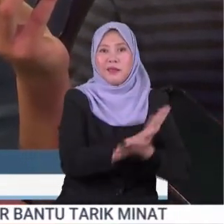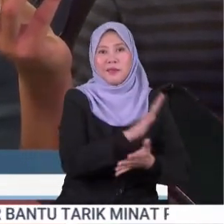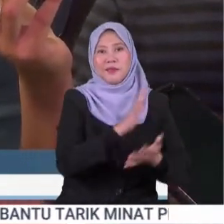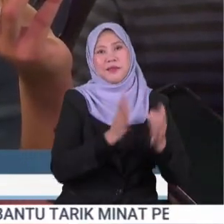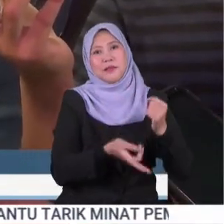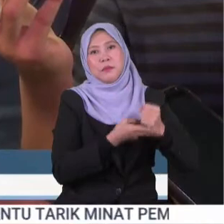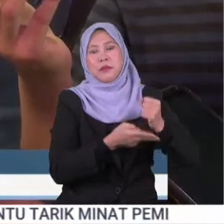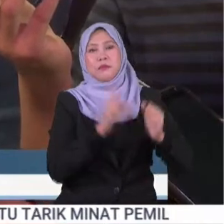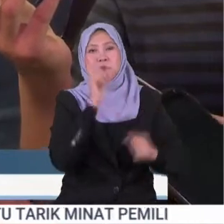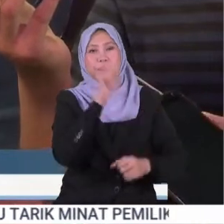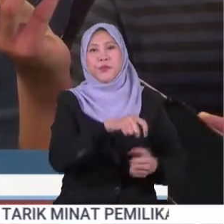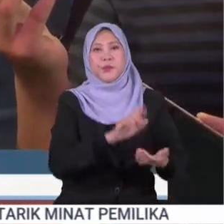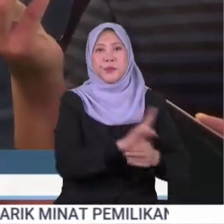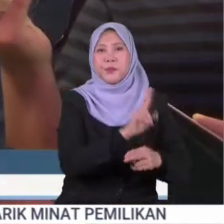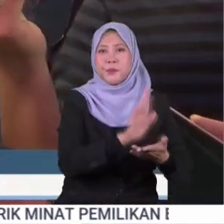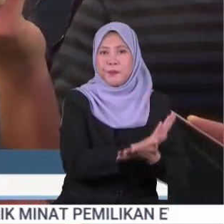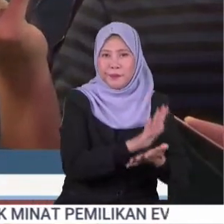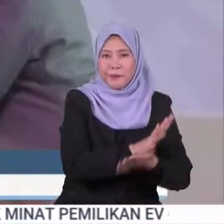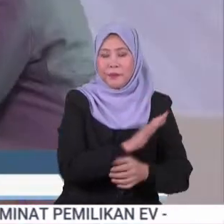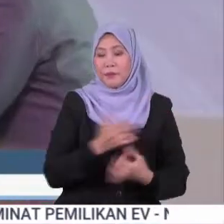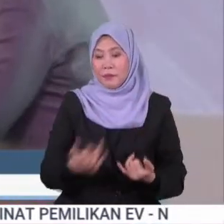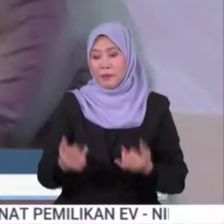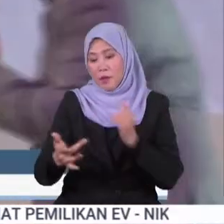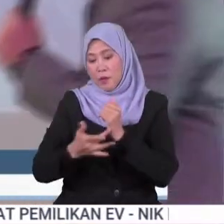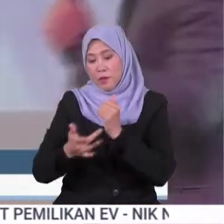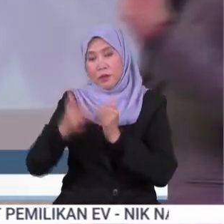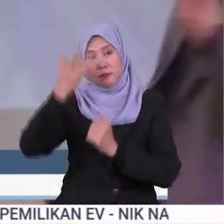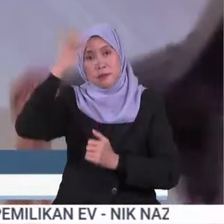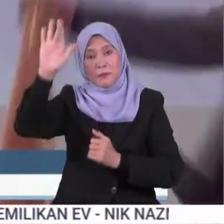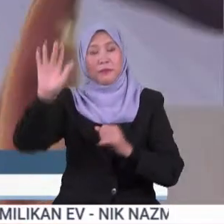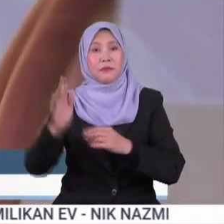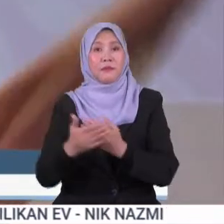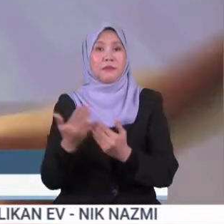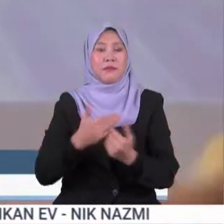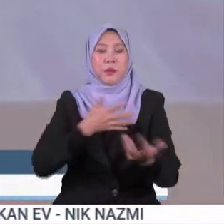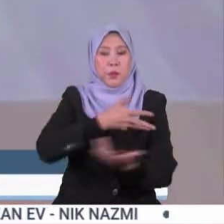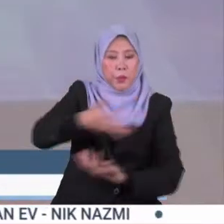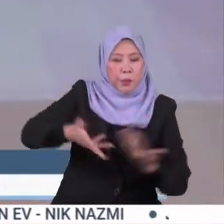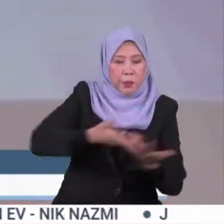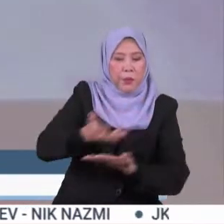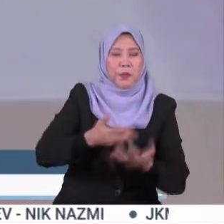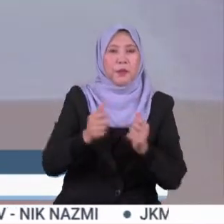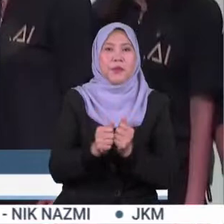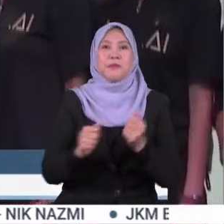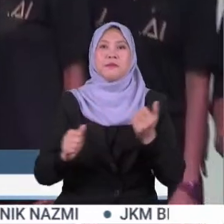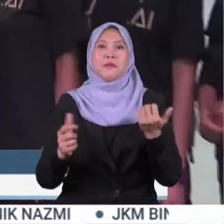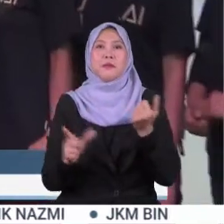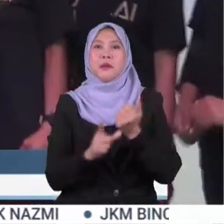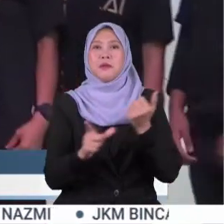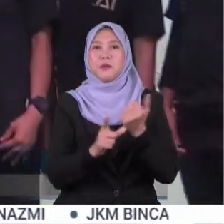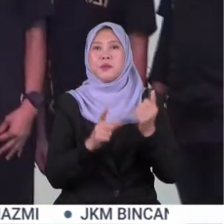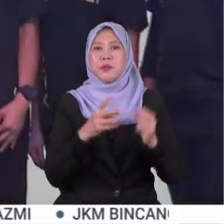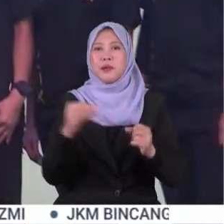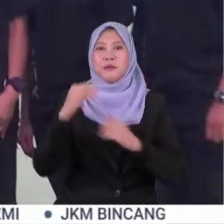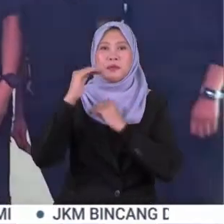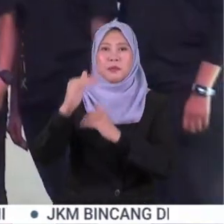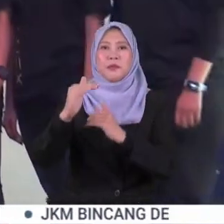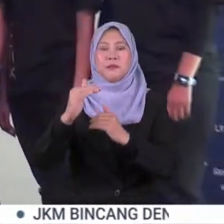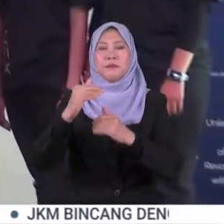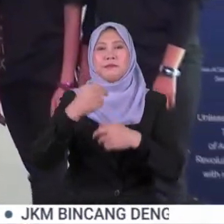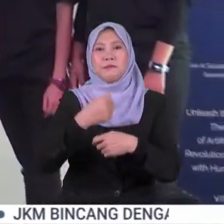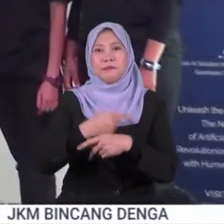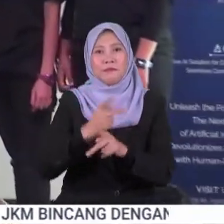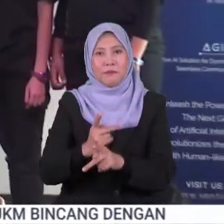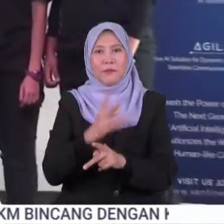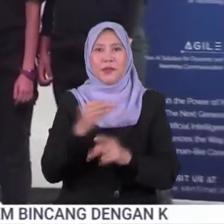AI. Katanya pembangunan teknologi pintar ini akan memudahkan pengguna untuk berinteraksi dengan pembantu mayanya dan memaksimumkan